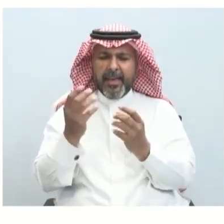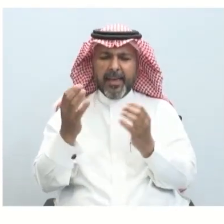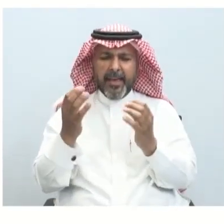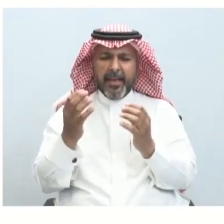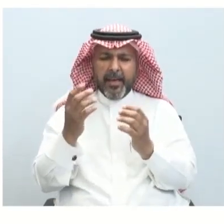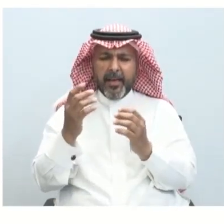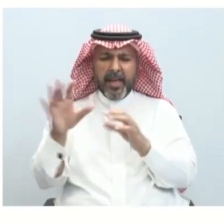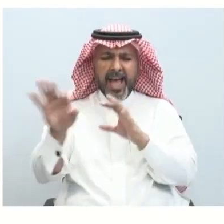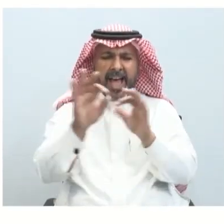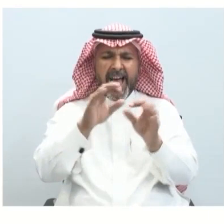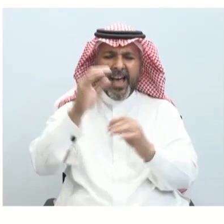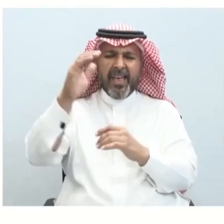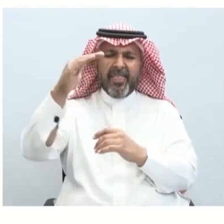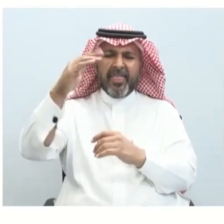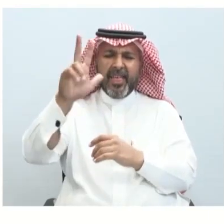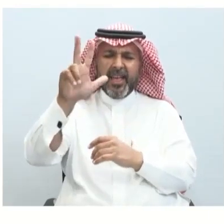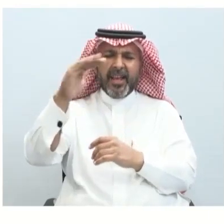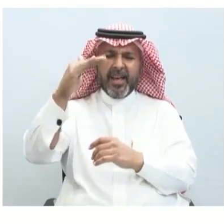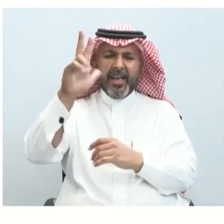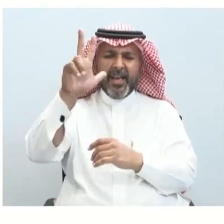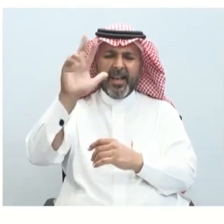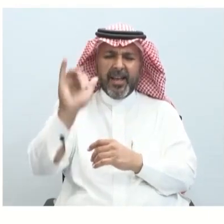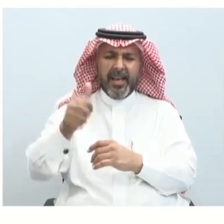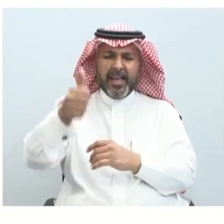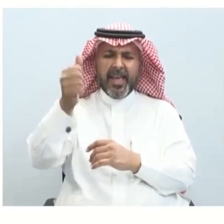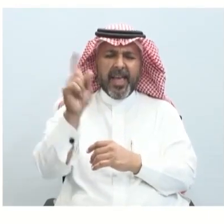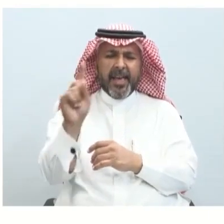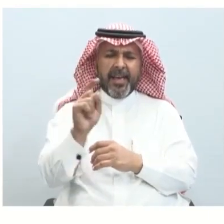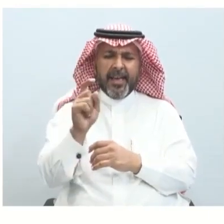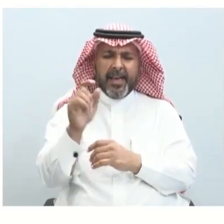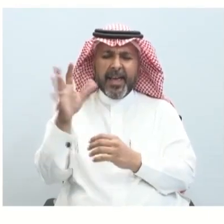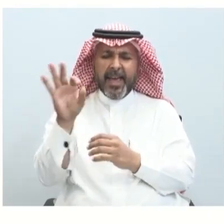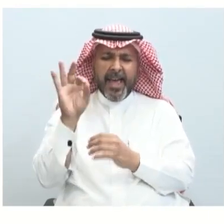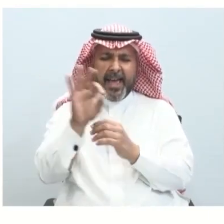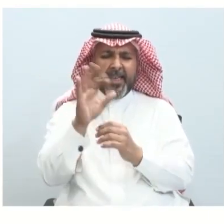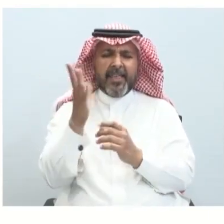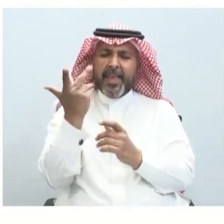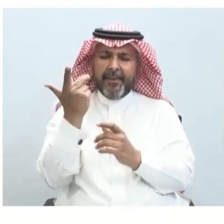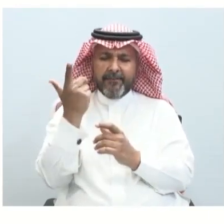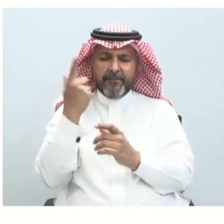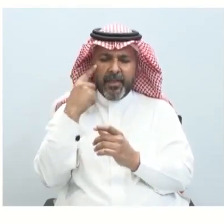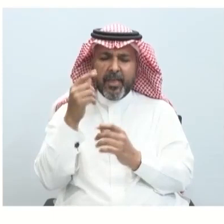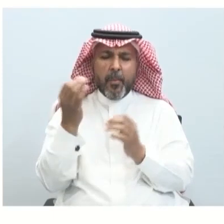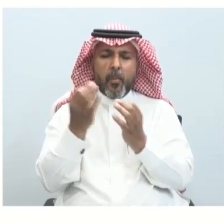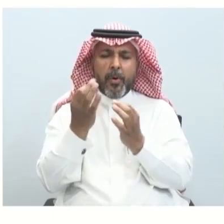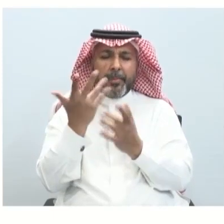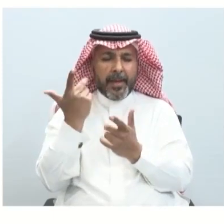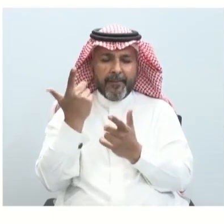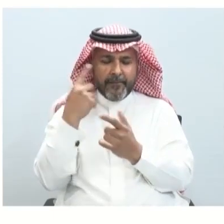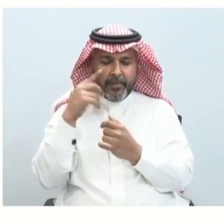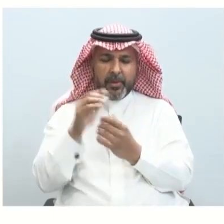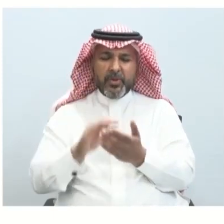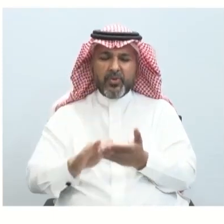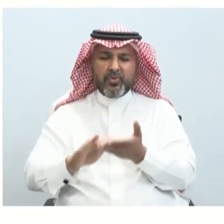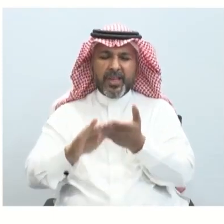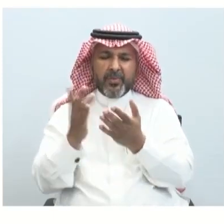من تلف الحبل الشوكي قد تساعد على اعاده نمو الاعصاب في الحبل الشوكي تمكن الاشخاص الذين يعانون من الشلل